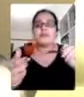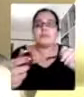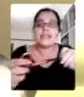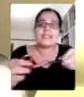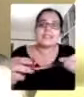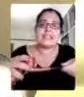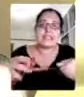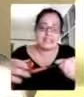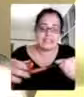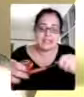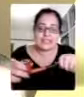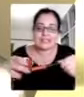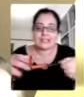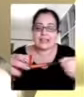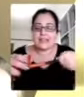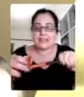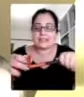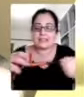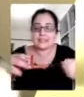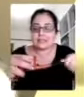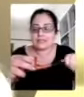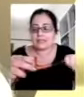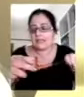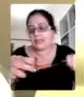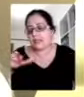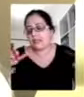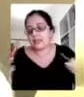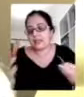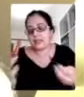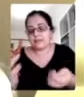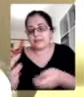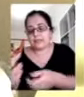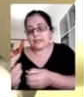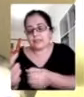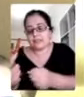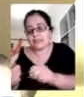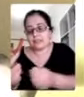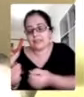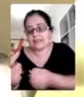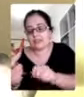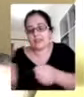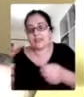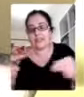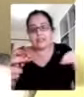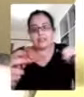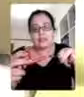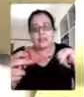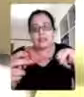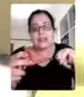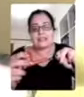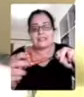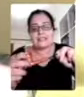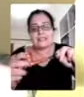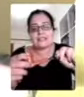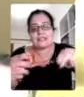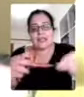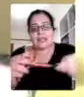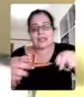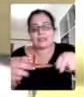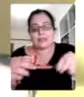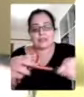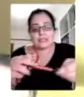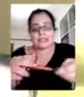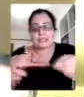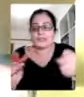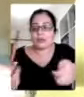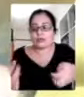Yani bu biraz kişinin şeysiyle de alakalı. Şaka bir yana, ne denir ona? Yani zevkinizle de